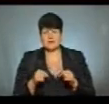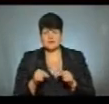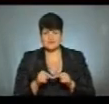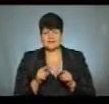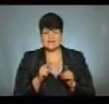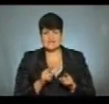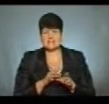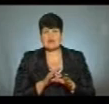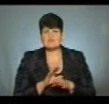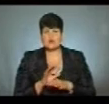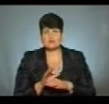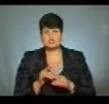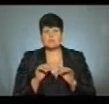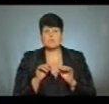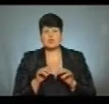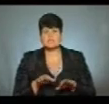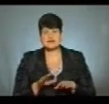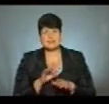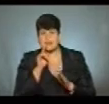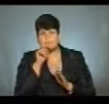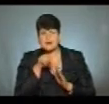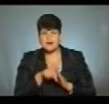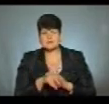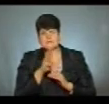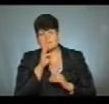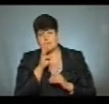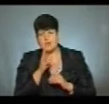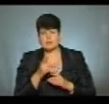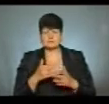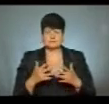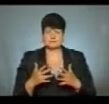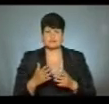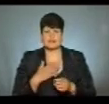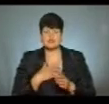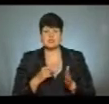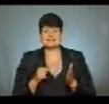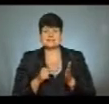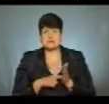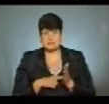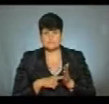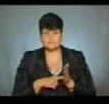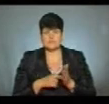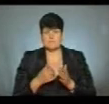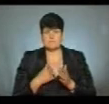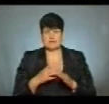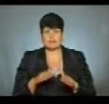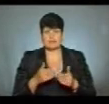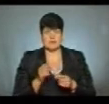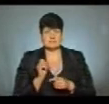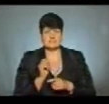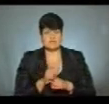їхній виробничий процес. Тобто не пхається до зарплати. Наша ціль, ми їм дали